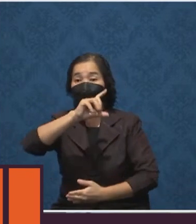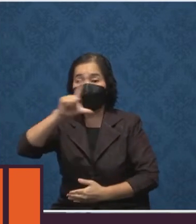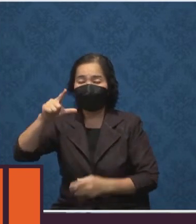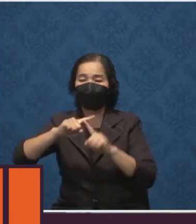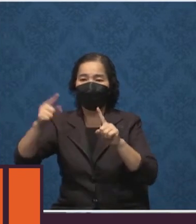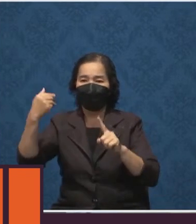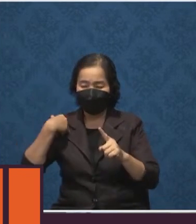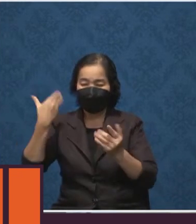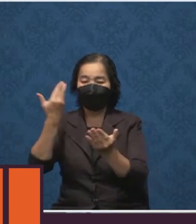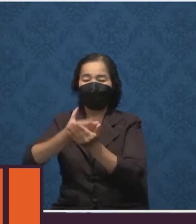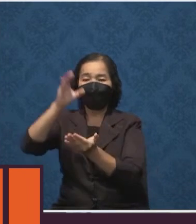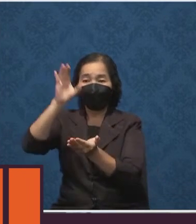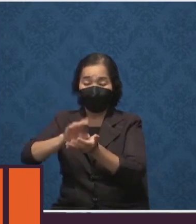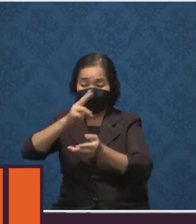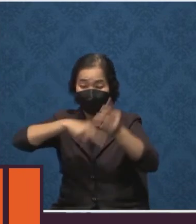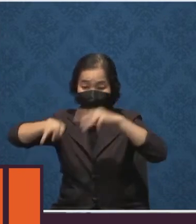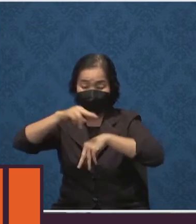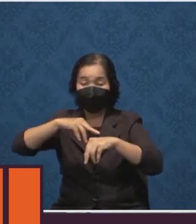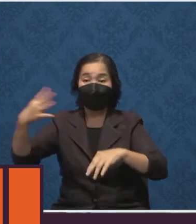อนุึน